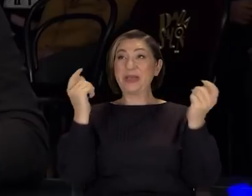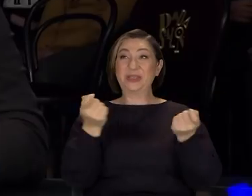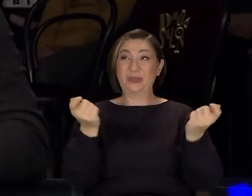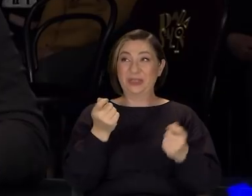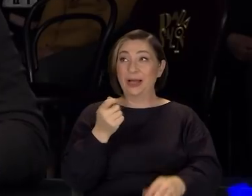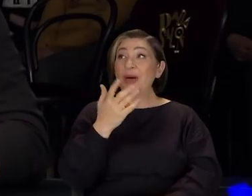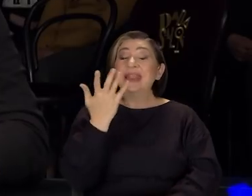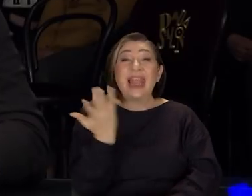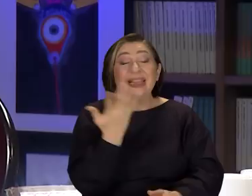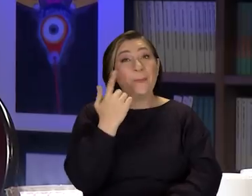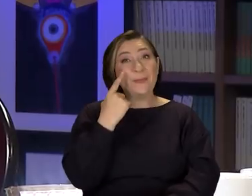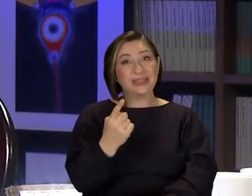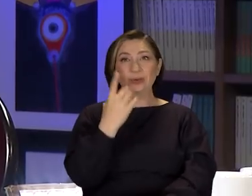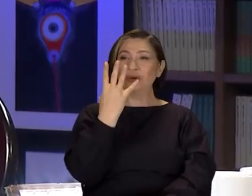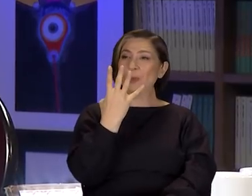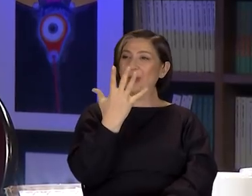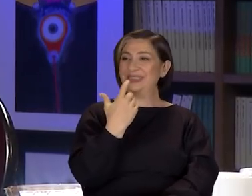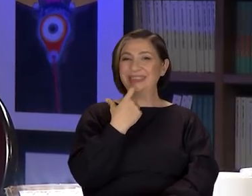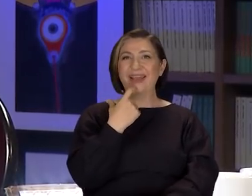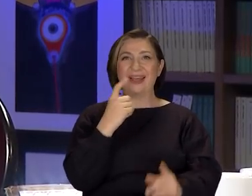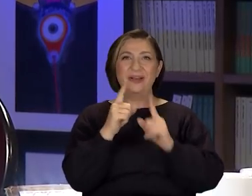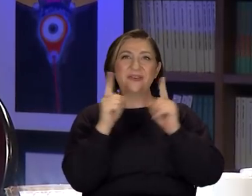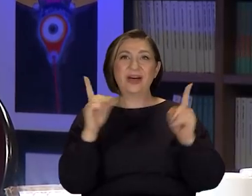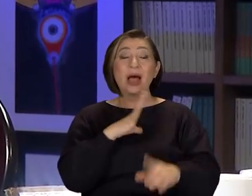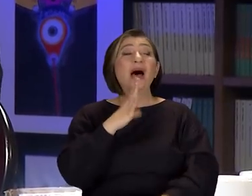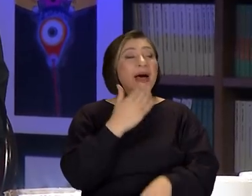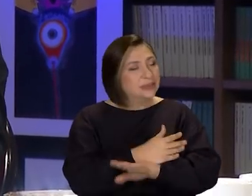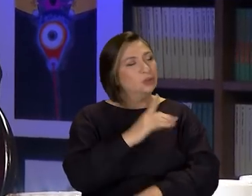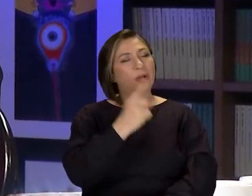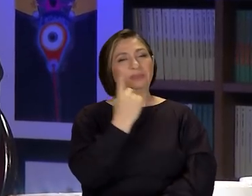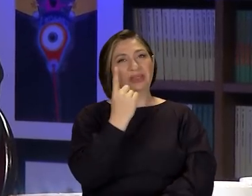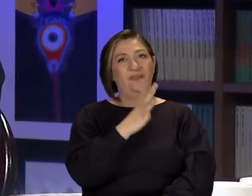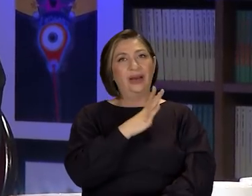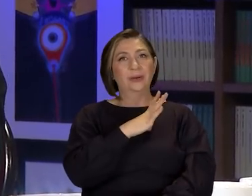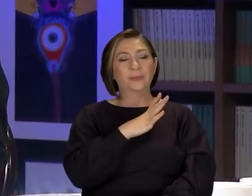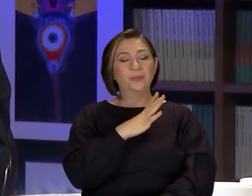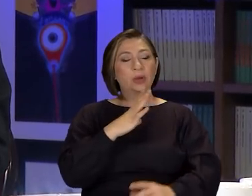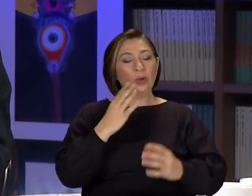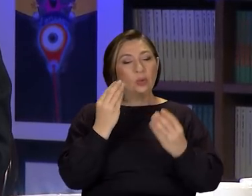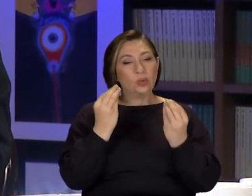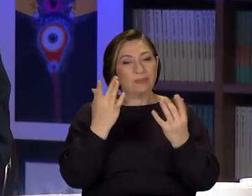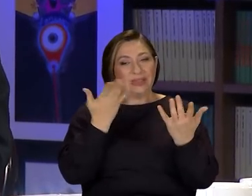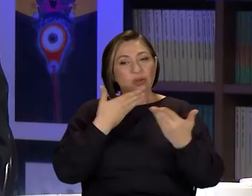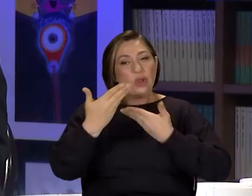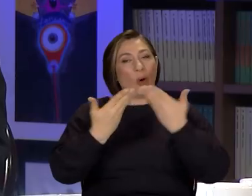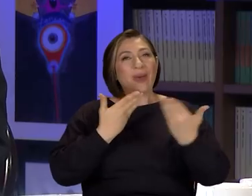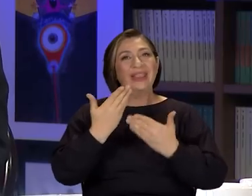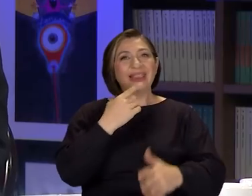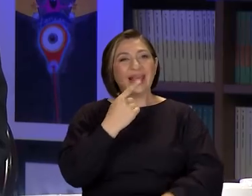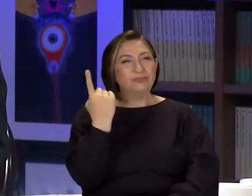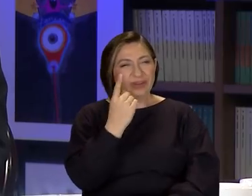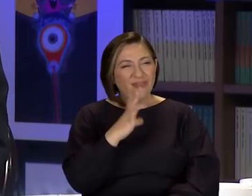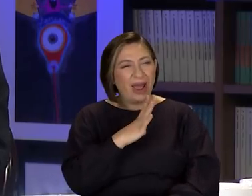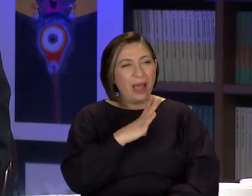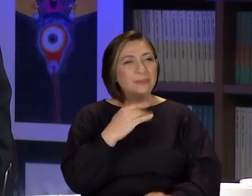nereden baksanız 4-5 seneye. Ya aslında yani şöyle bir durum var. Yani sükûti sohbet denen şey var ya. Bayılırım.